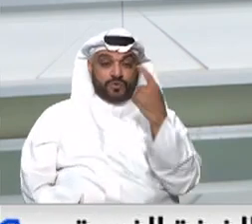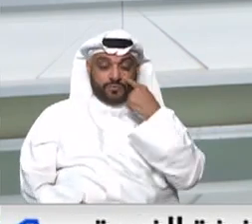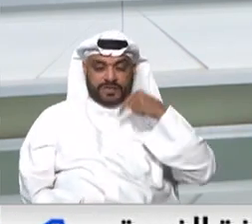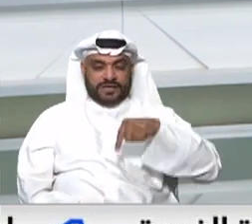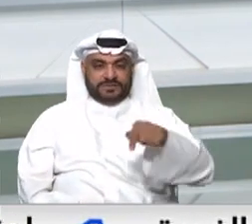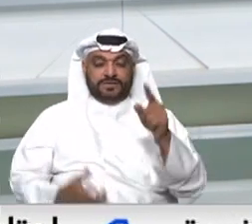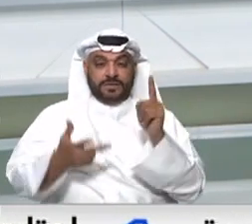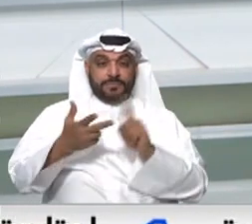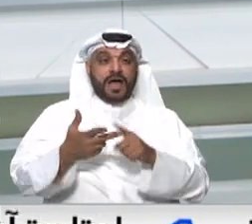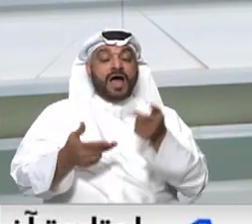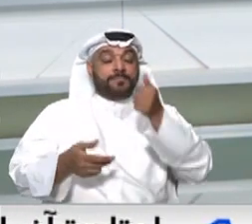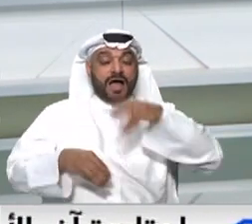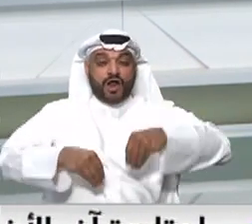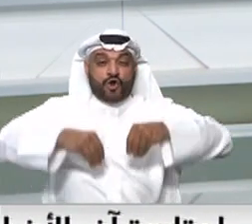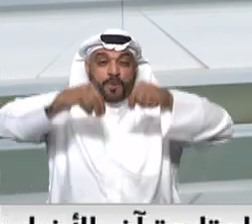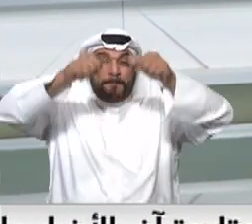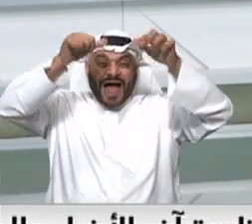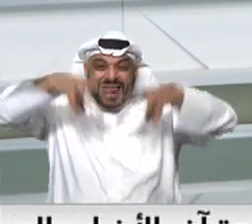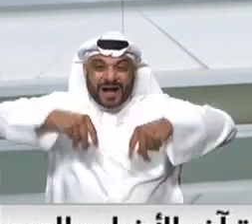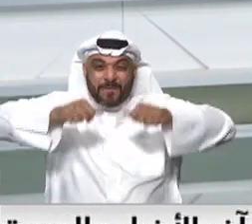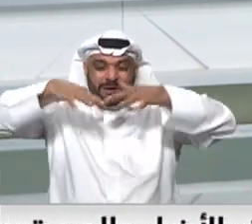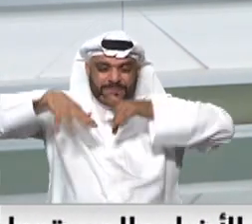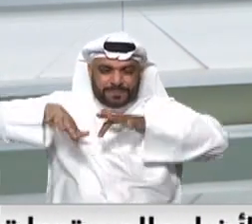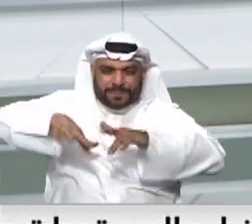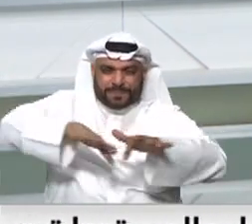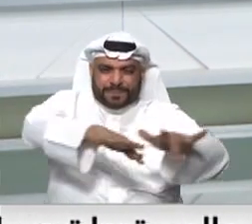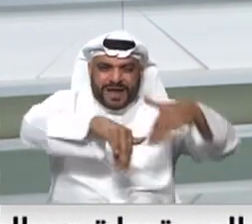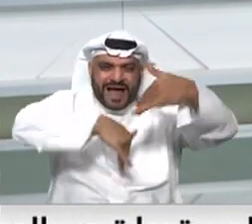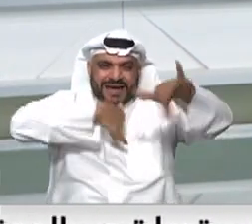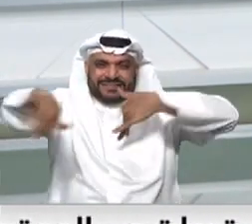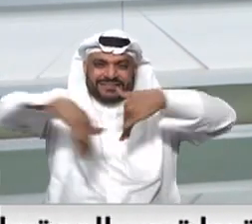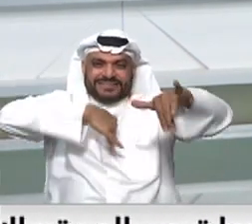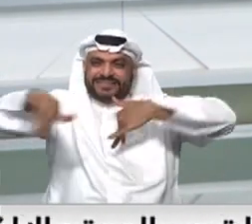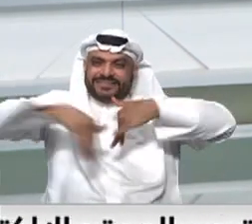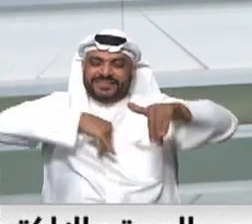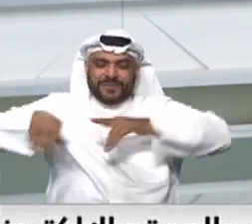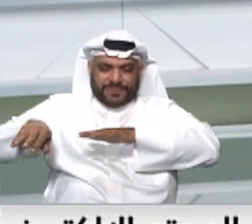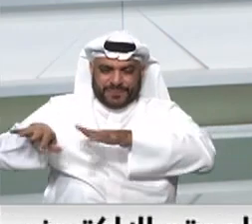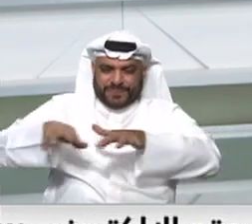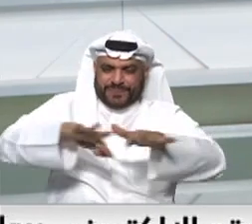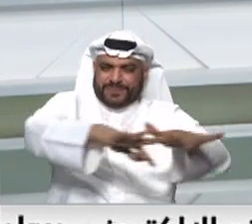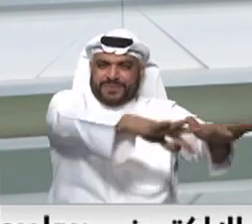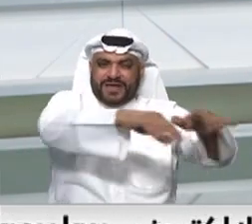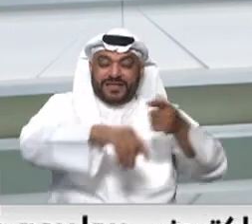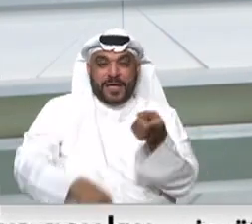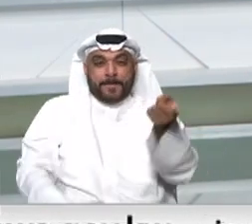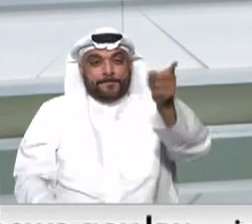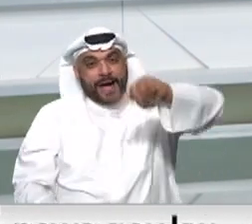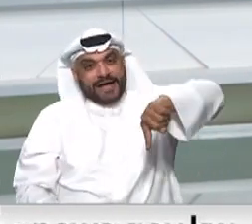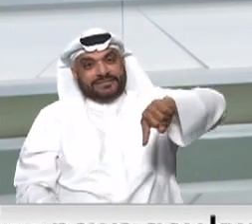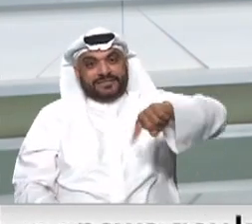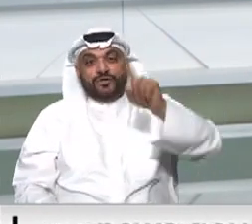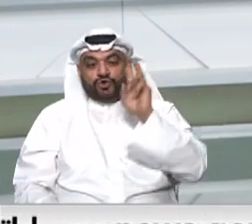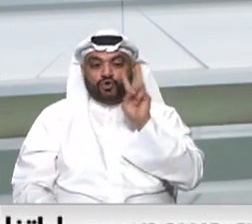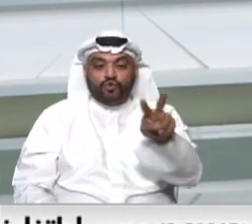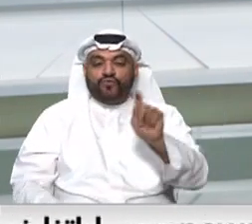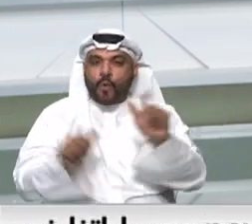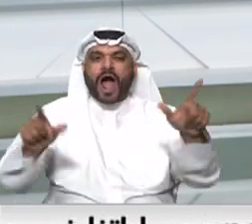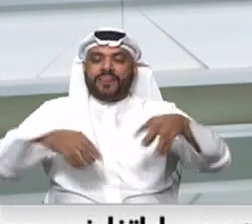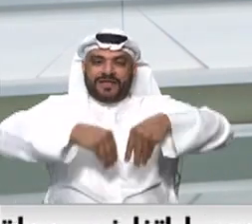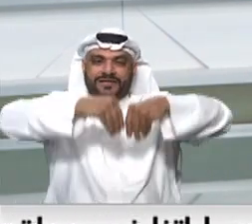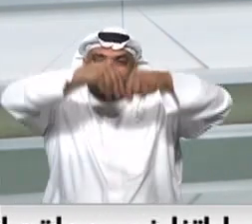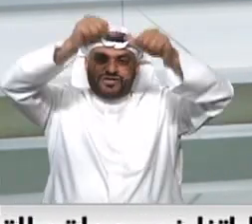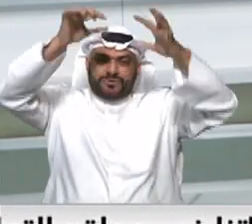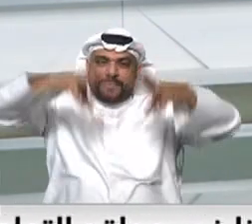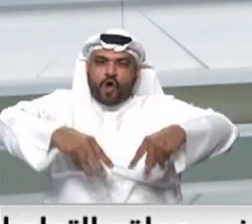ايضا الرمال الزاحفه لها فرص وتشكلها ايضا على الطرق السريعه خارج المدينه راح يكون وارد يوم الغد مع نشاط سرعه الرياح الشماليه